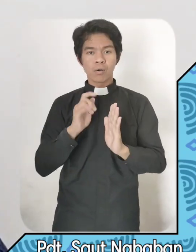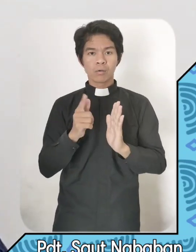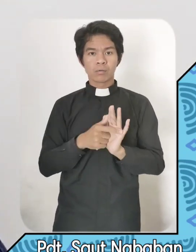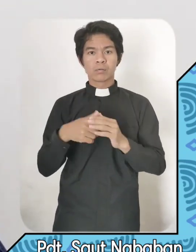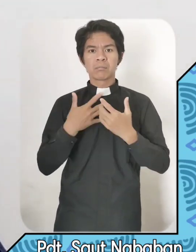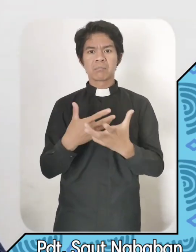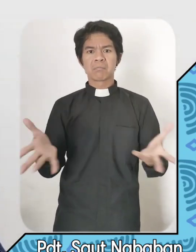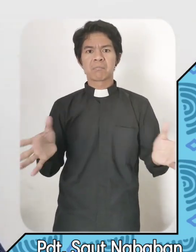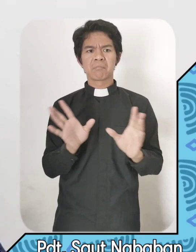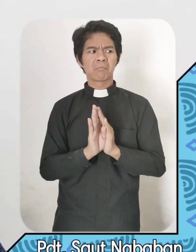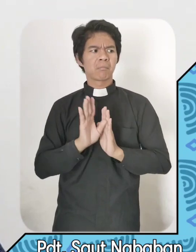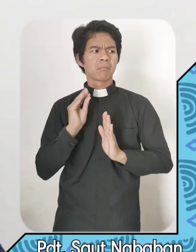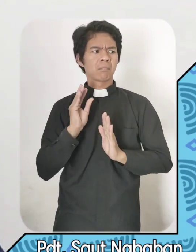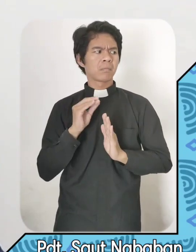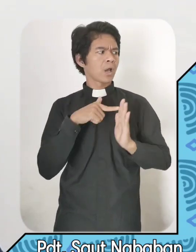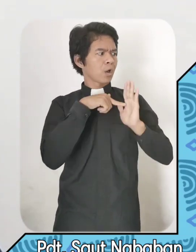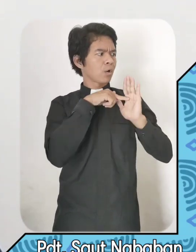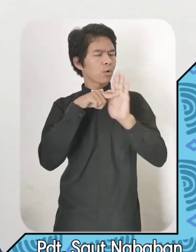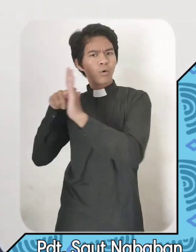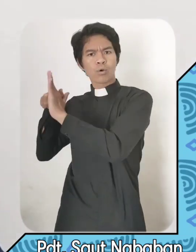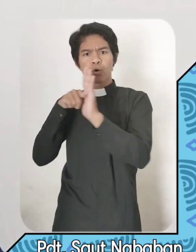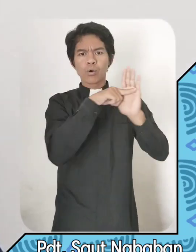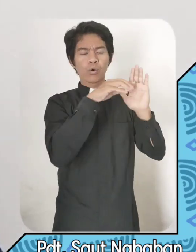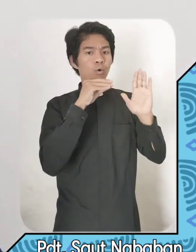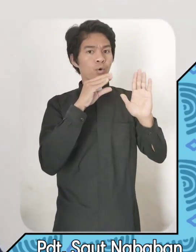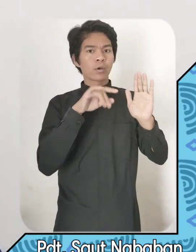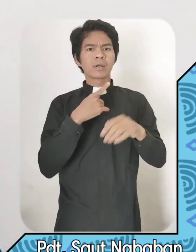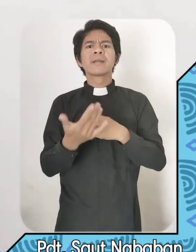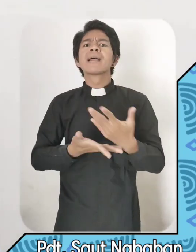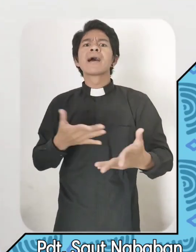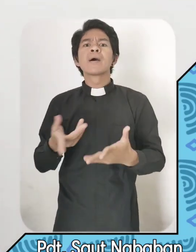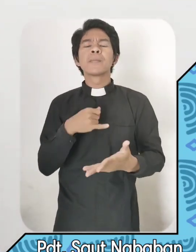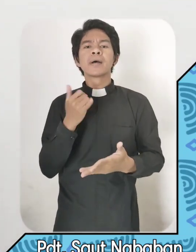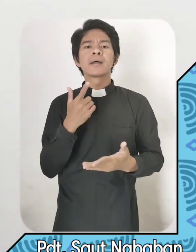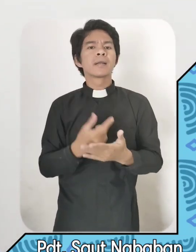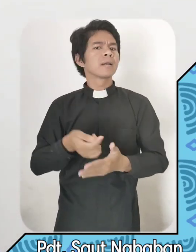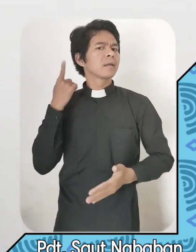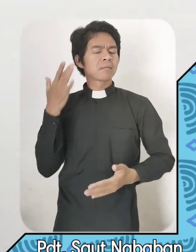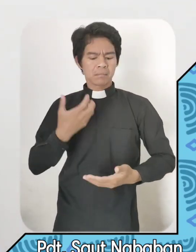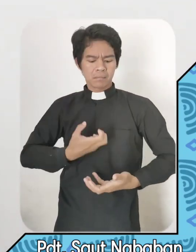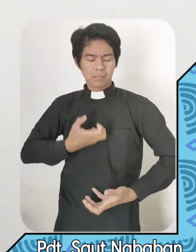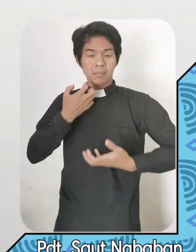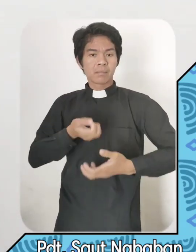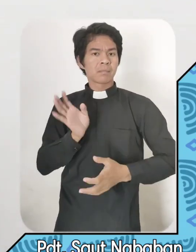Ternyata dianggap omong kosong. Kenapa